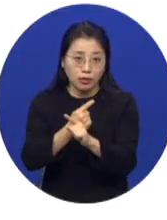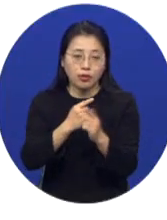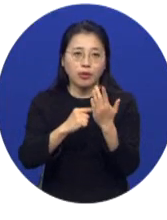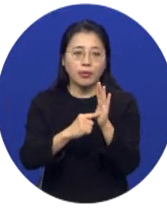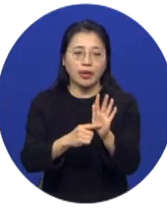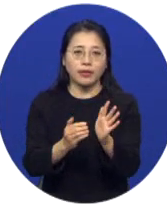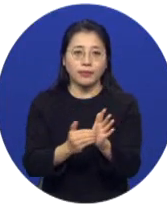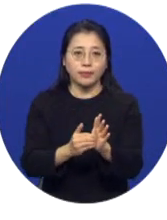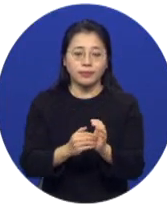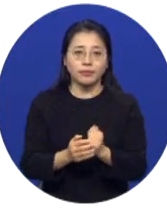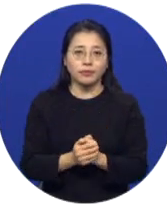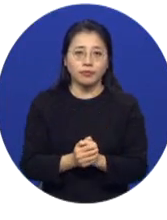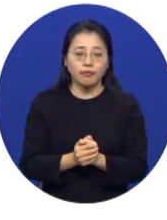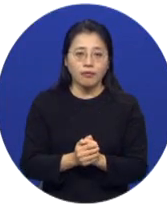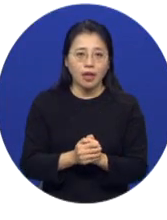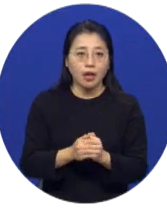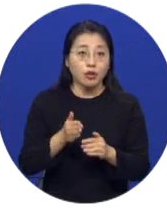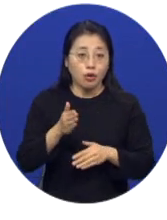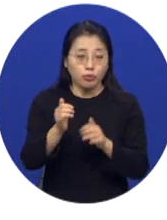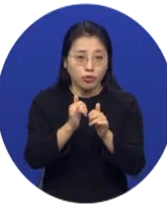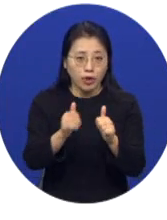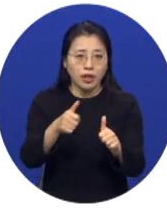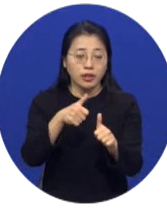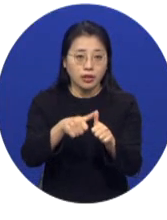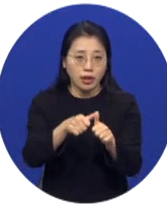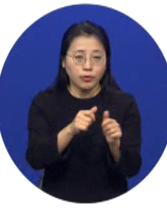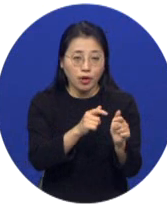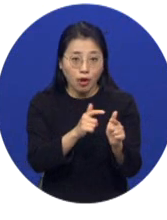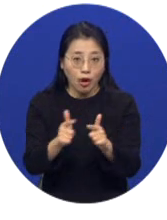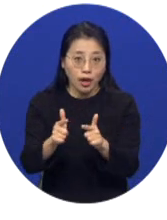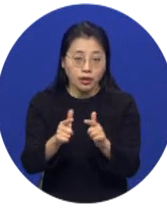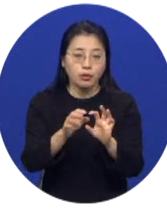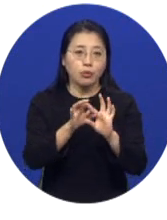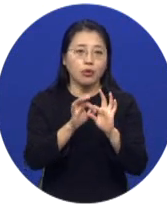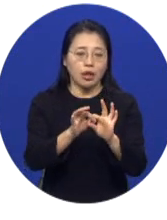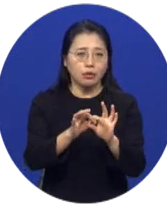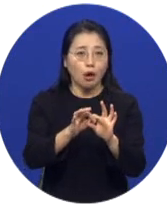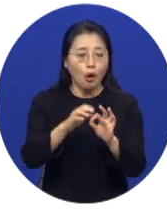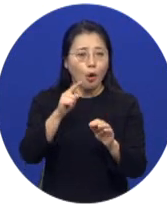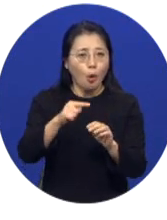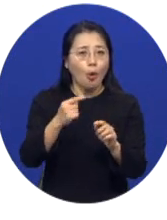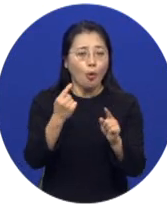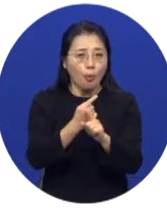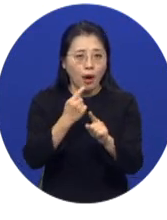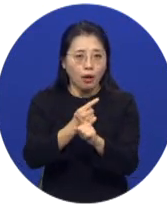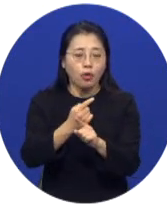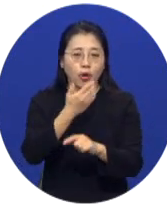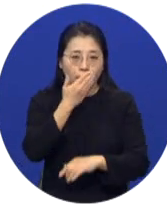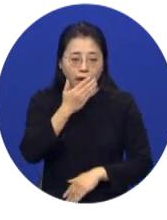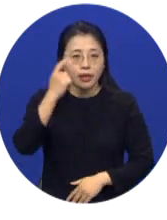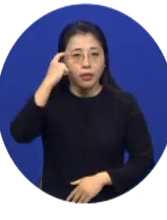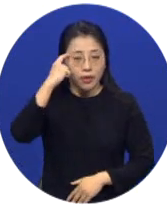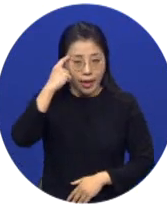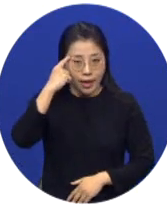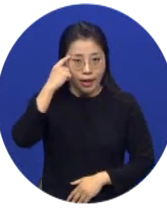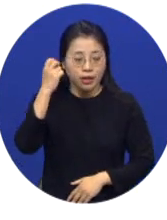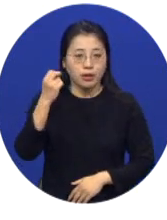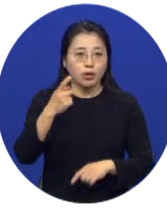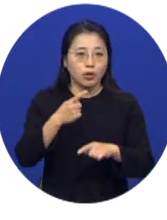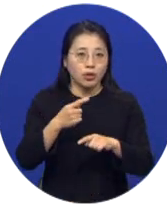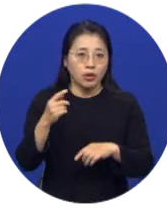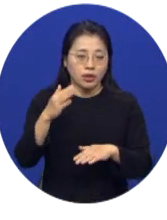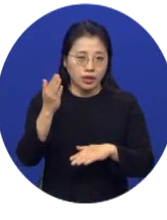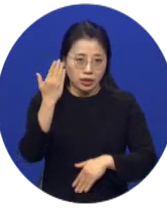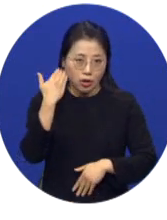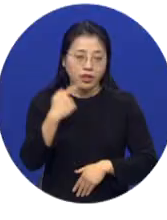연구용역 추가 조사 전문가 자문 등을 통해 반려사이가 보안 가능하다고 판단하고 평가서를 보완해서 그간 보류되었던